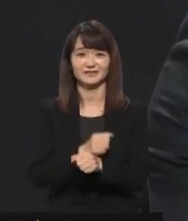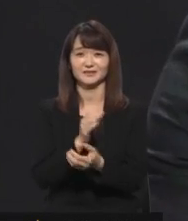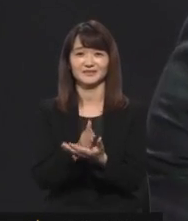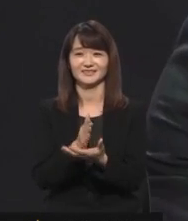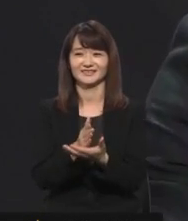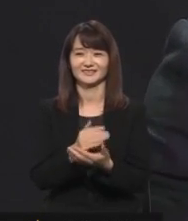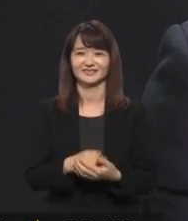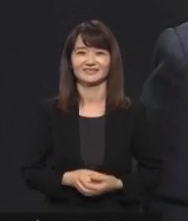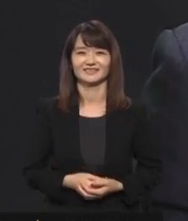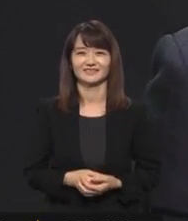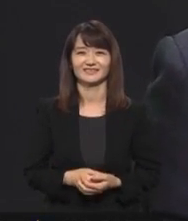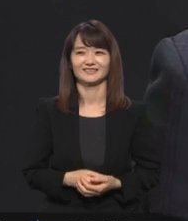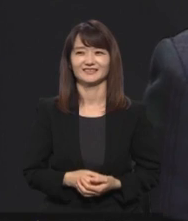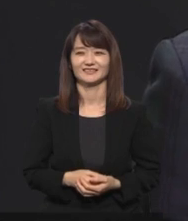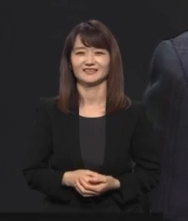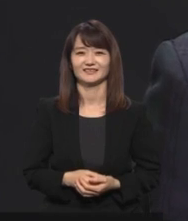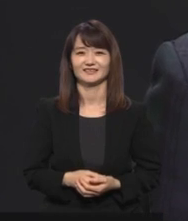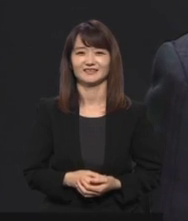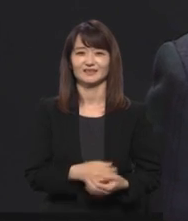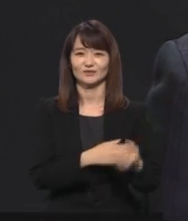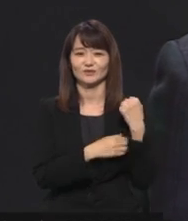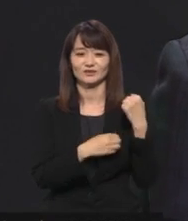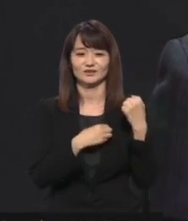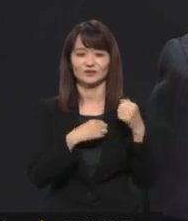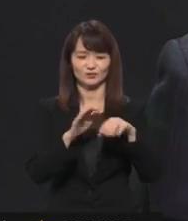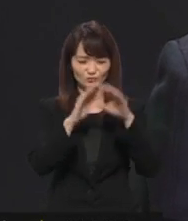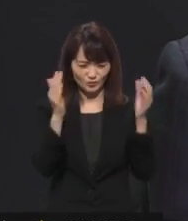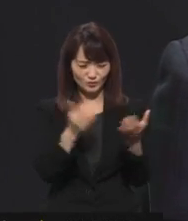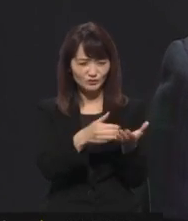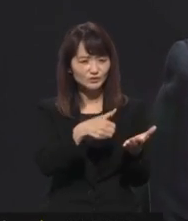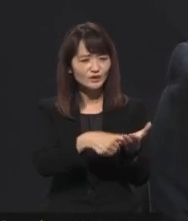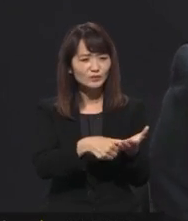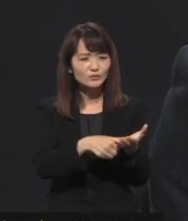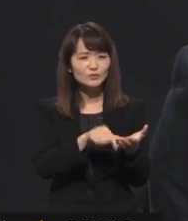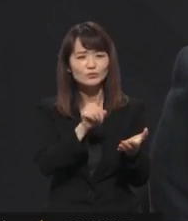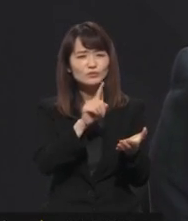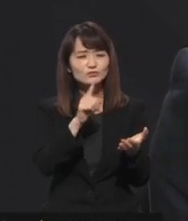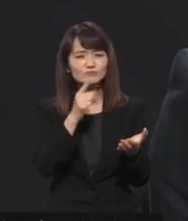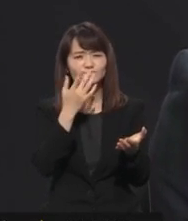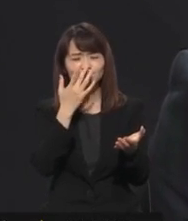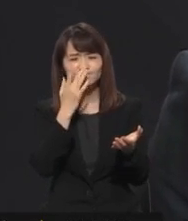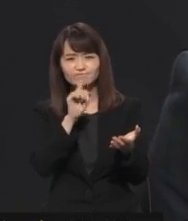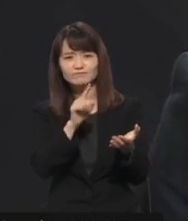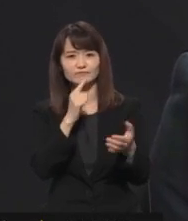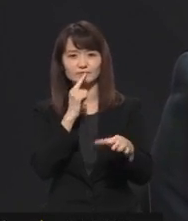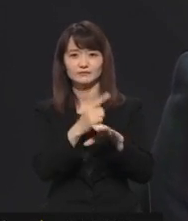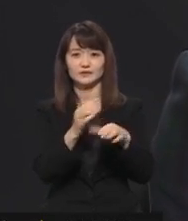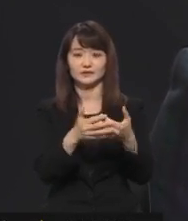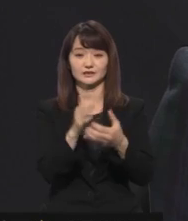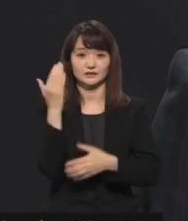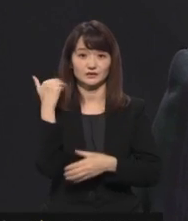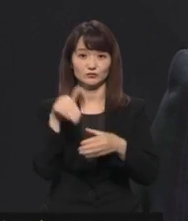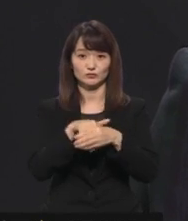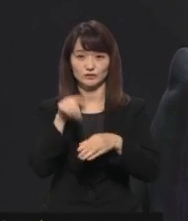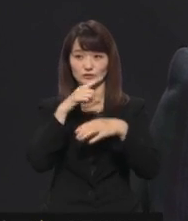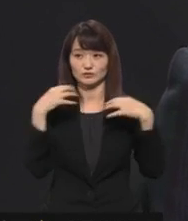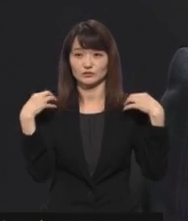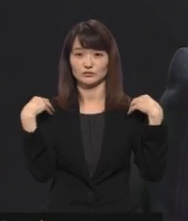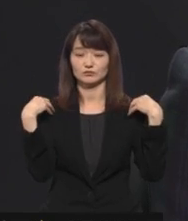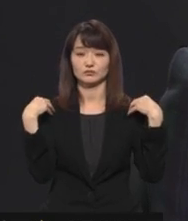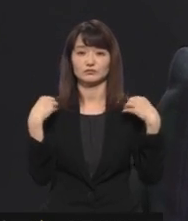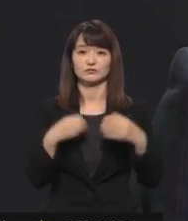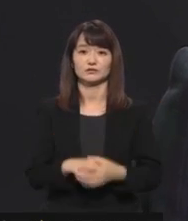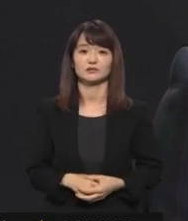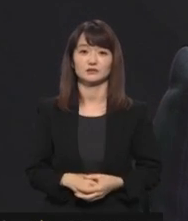해봤어 전원 투표 얘기가 저자 이해가 안가는게 이게 이제 민주당의 지난 문제는 정부로 얘기했을 때 항상